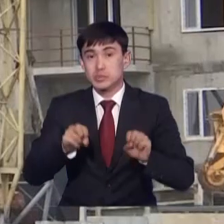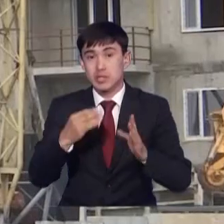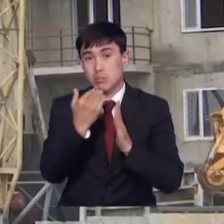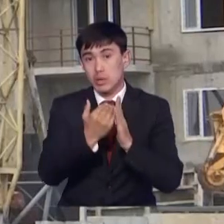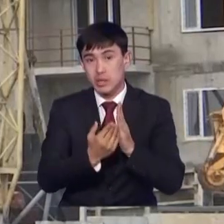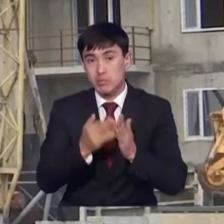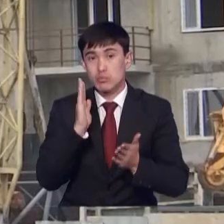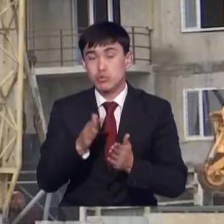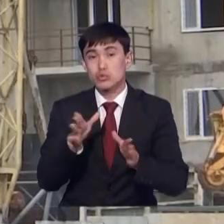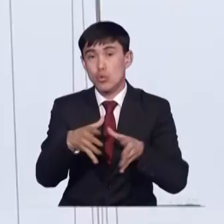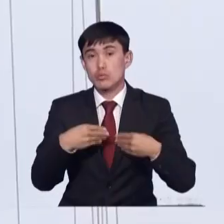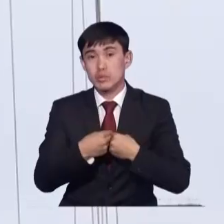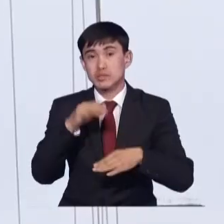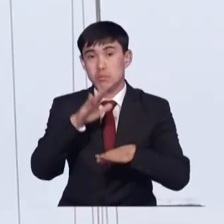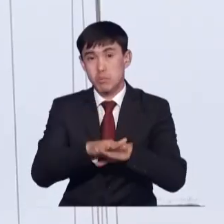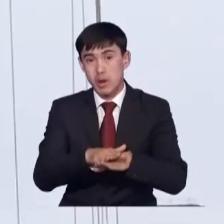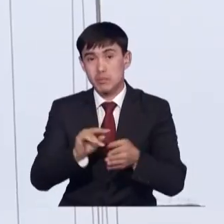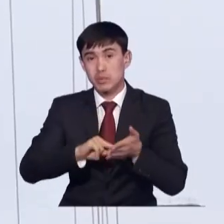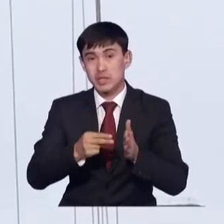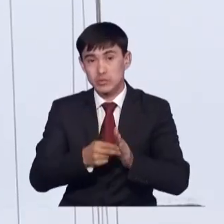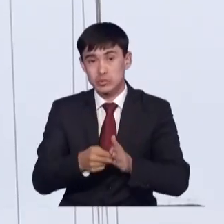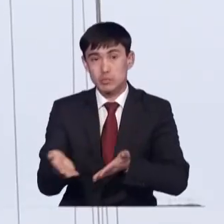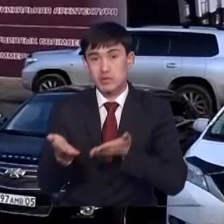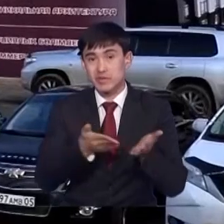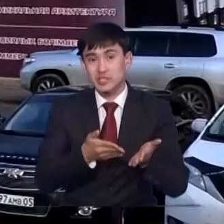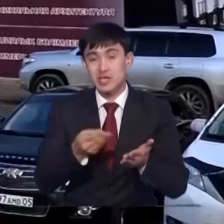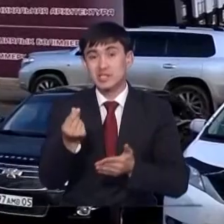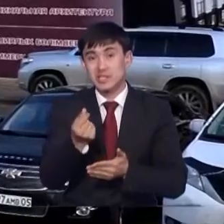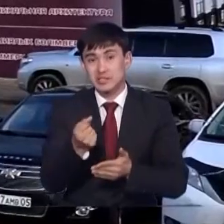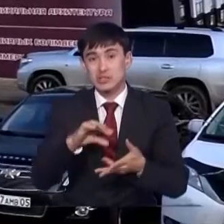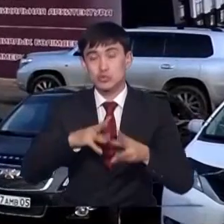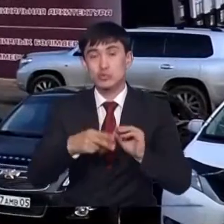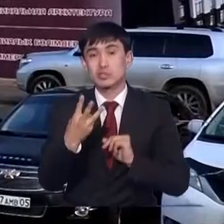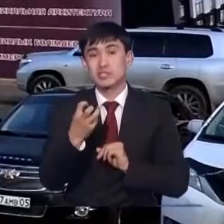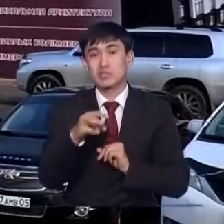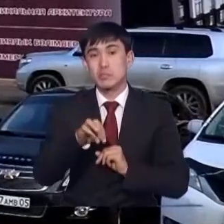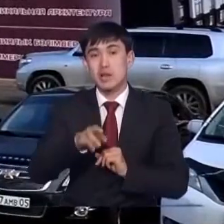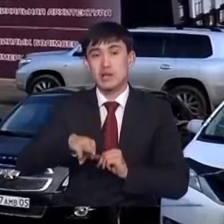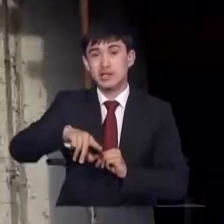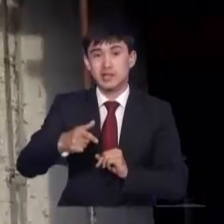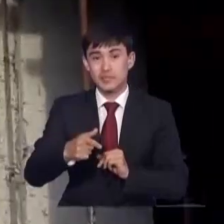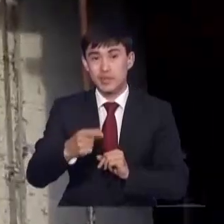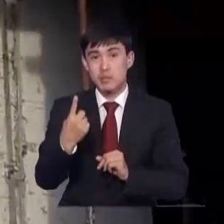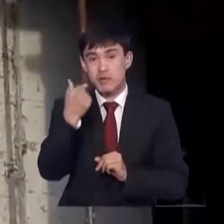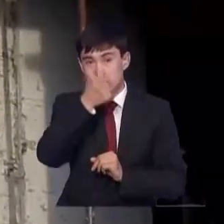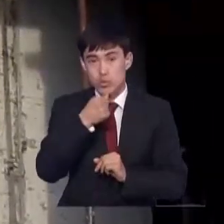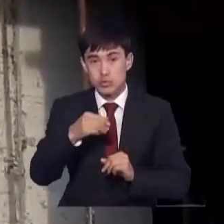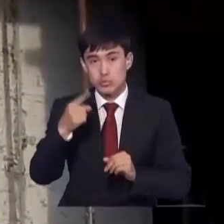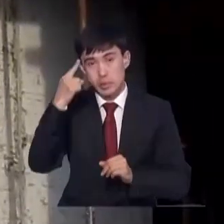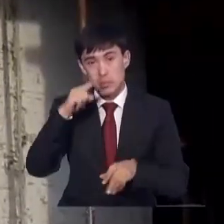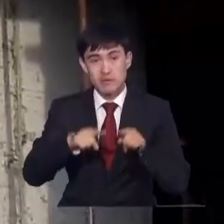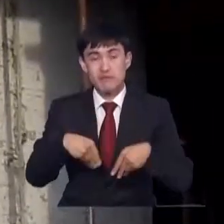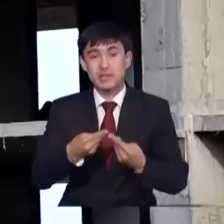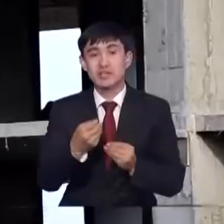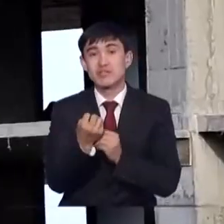программы станет отпс банк для этого планируется привлечь рыночные средства на сумму 300 млрд тенге в первый год предполагается